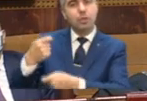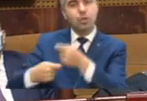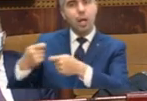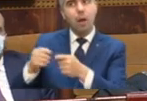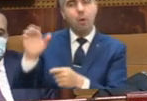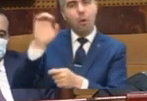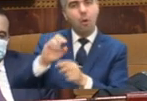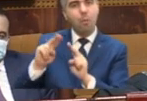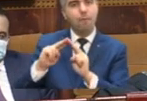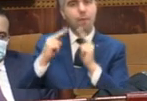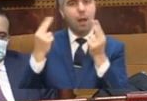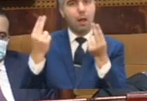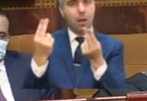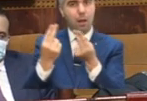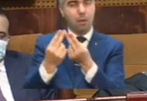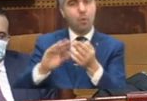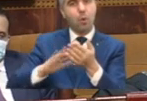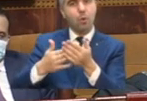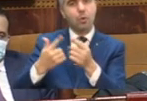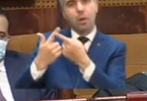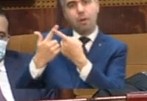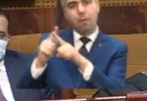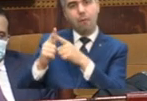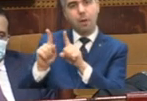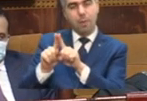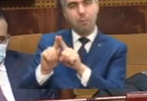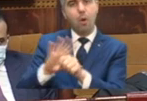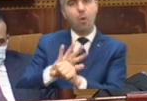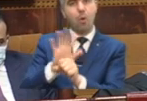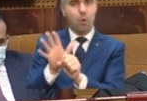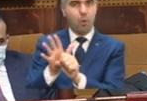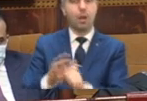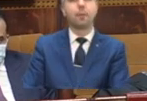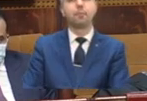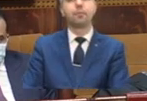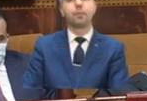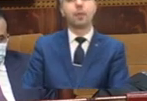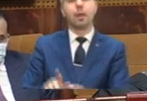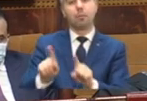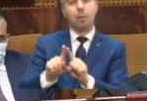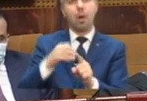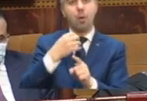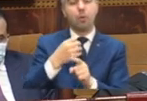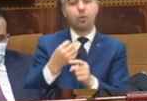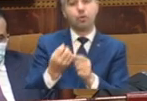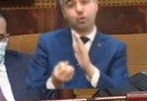لمواجهة التحديات التي يعرفها القطاع في ظل أزمة جائحة كورونا، عن مآل رؤية